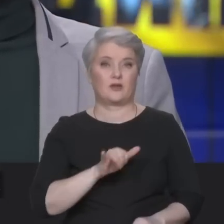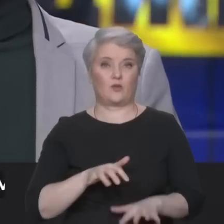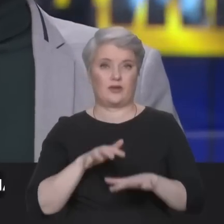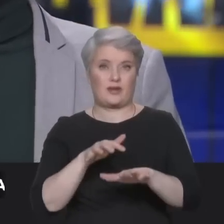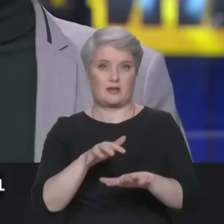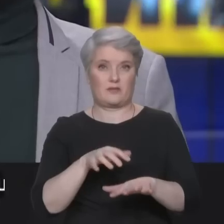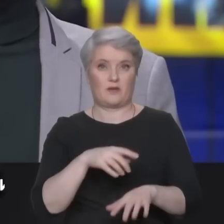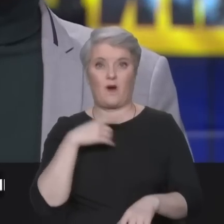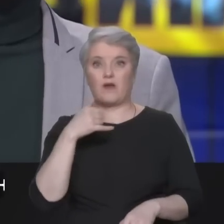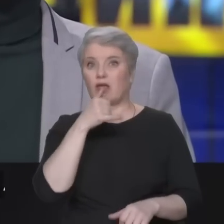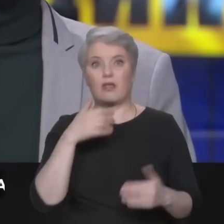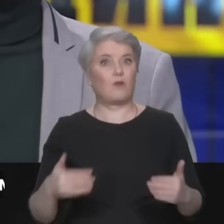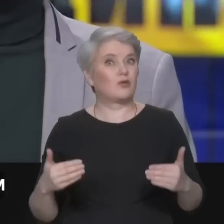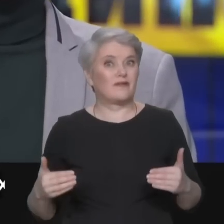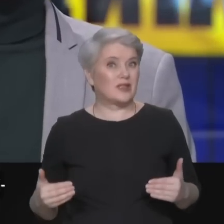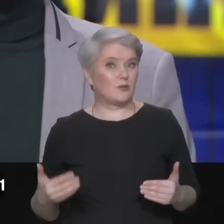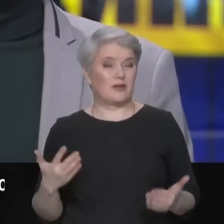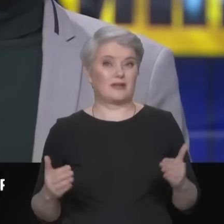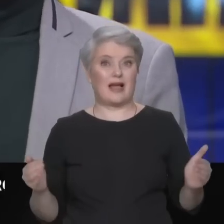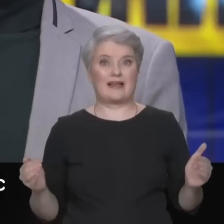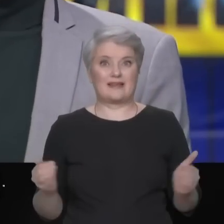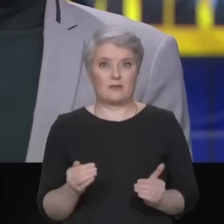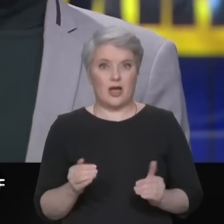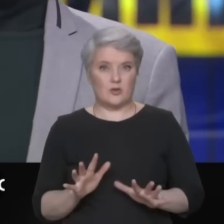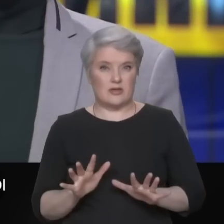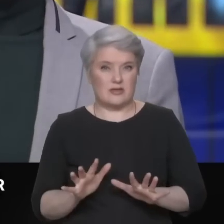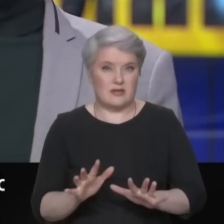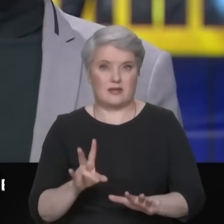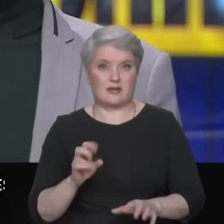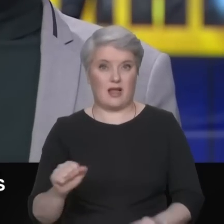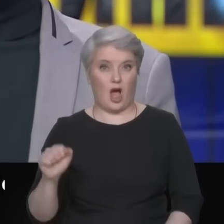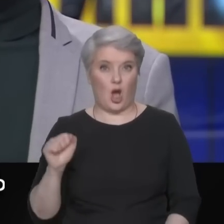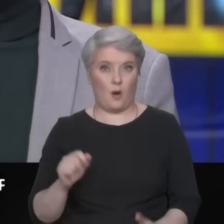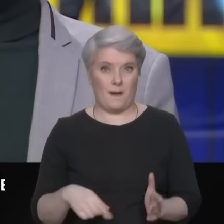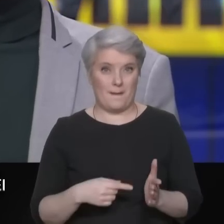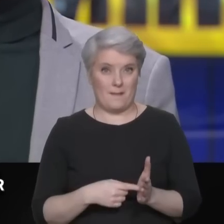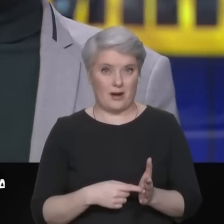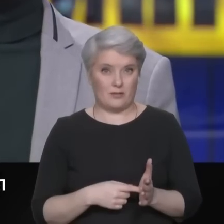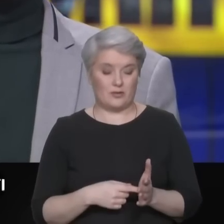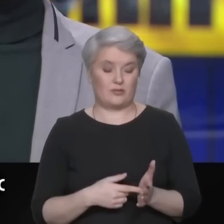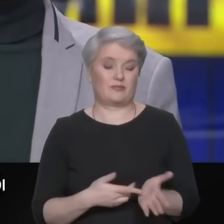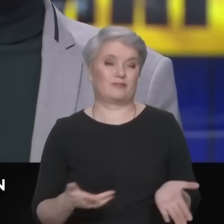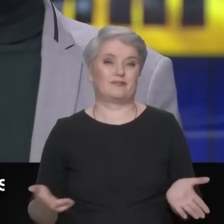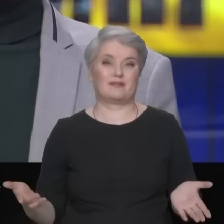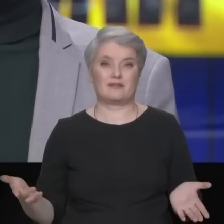не можуть відступити, тому що якщо вони зараз зменшать тиск на Бахмут, це буде,